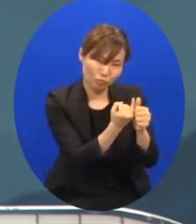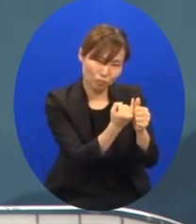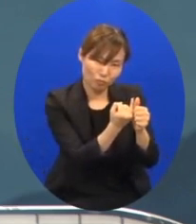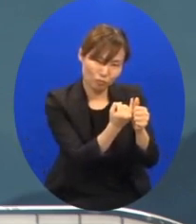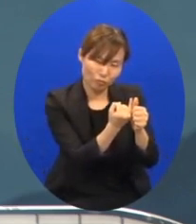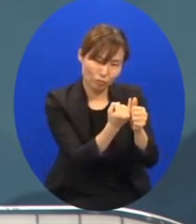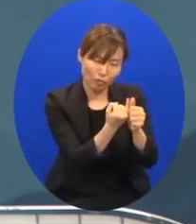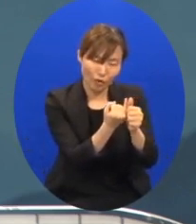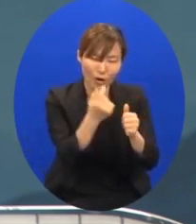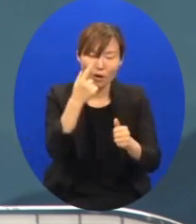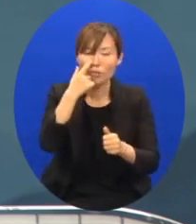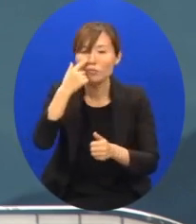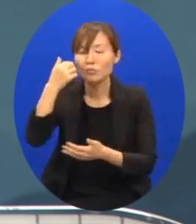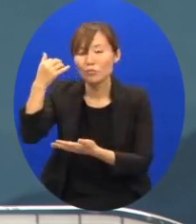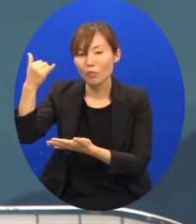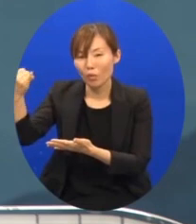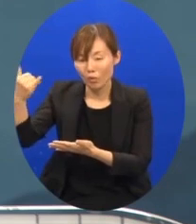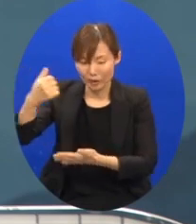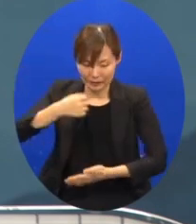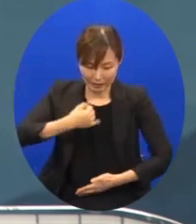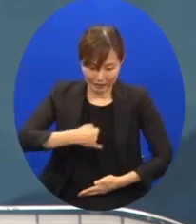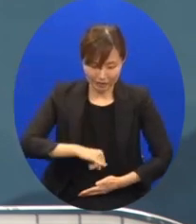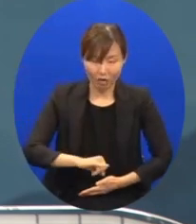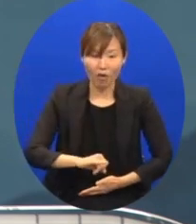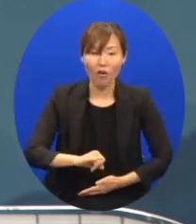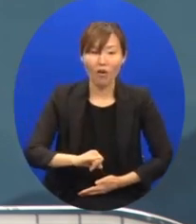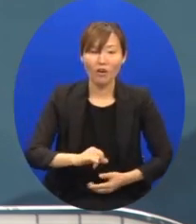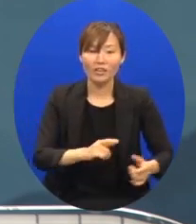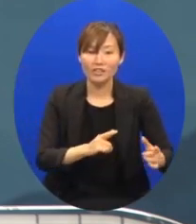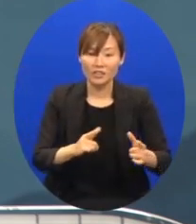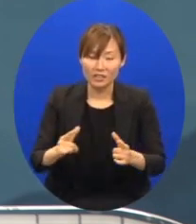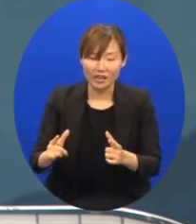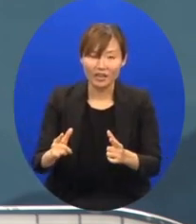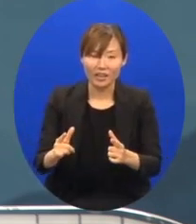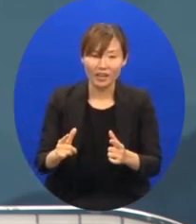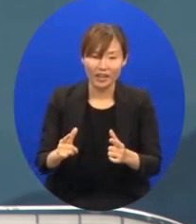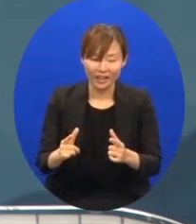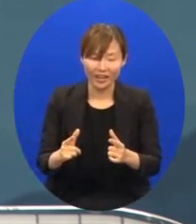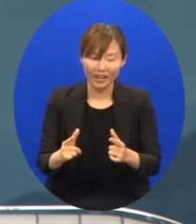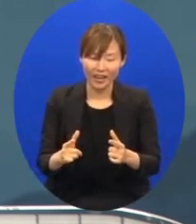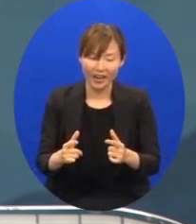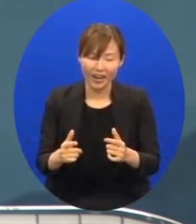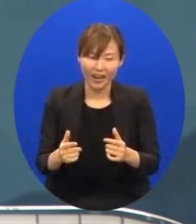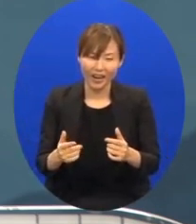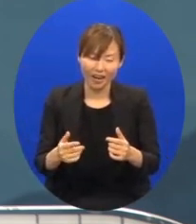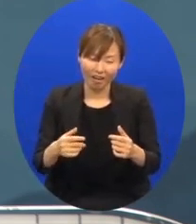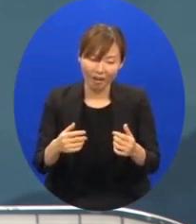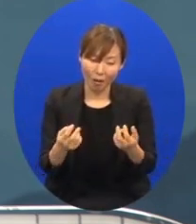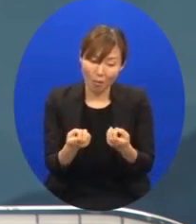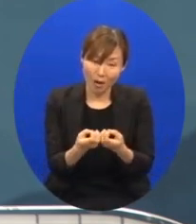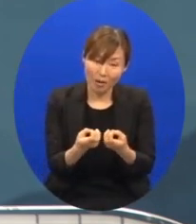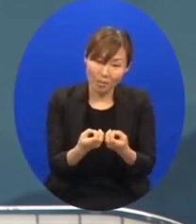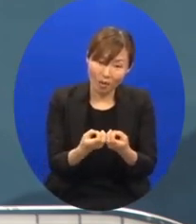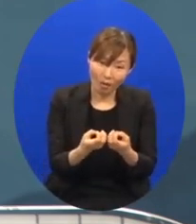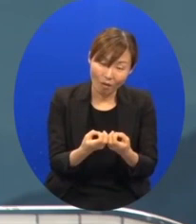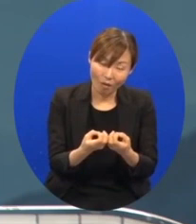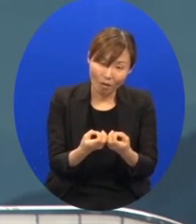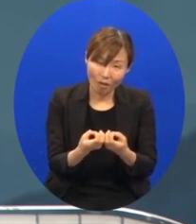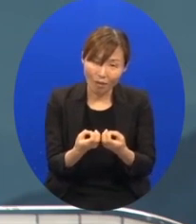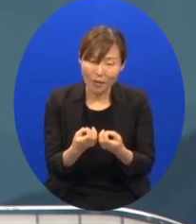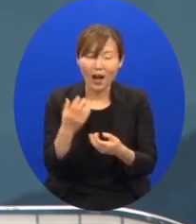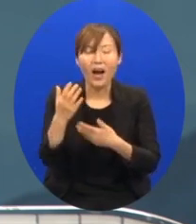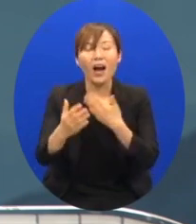부모님에게 또 자녀들에게 어떻게 해야할지 여러분의 가정에서 크고 작은 일들을 결정해야 될 때 도대체